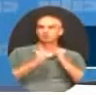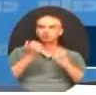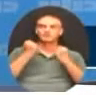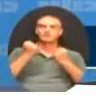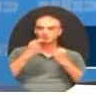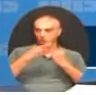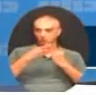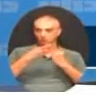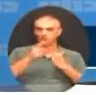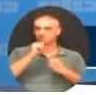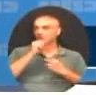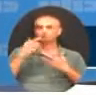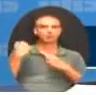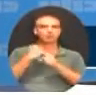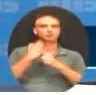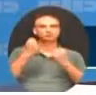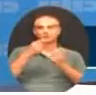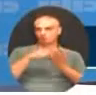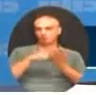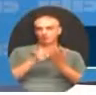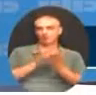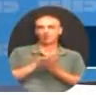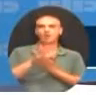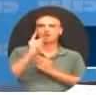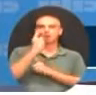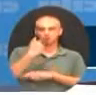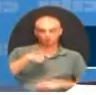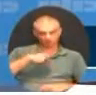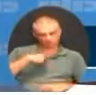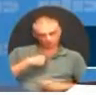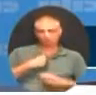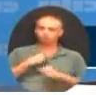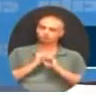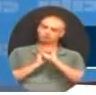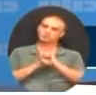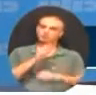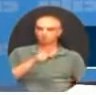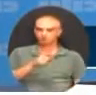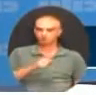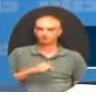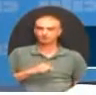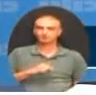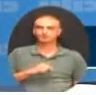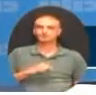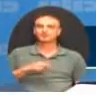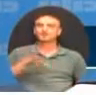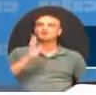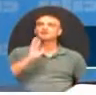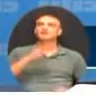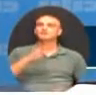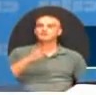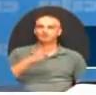הביטוח, חברות הביטוח לא רצו לבטח אותם בגלל העלויות. אנחנו עומדים מאחריהם.